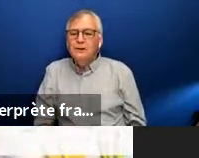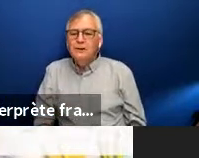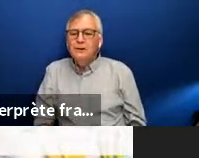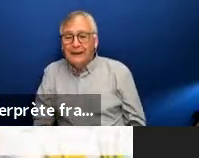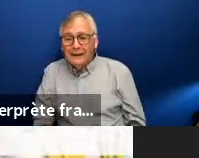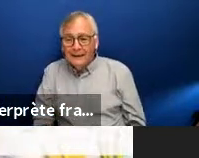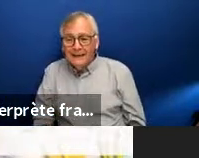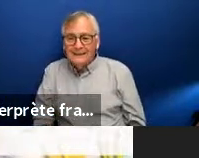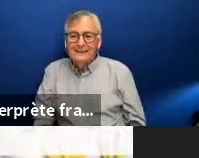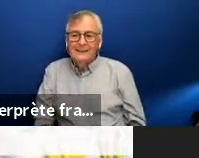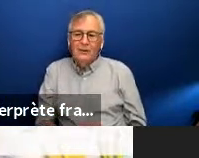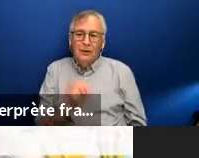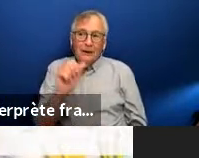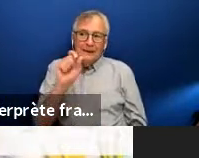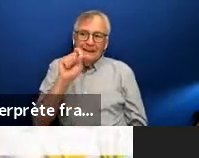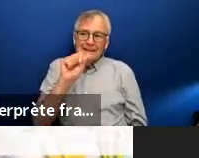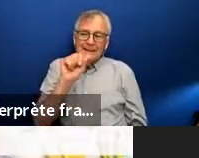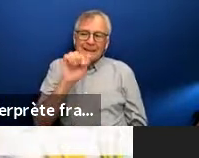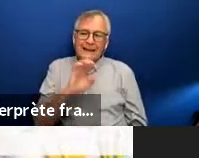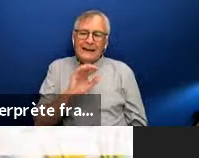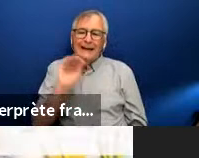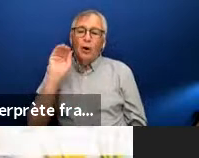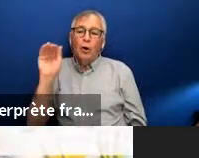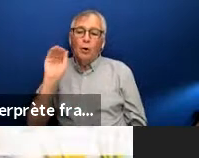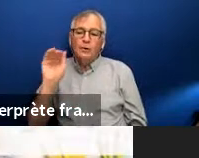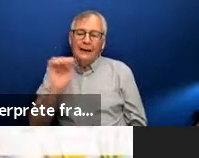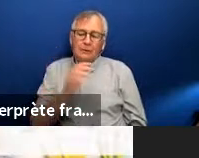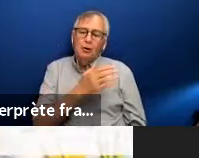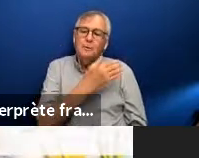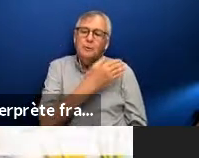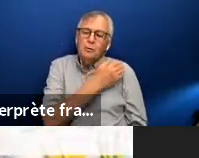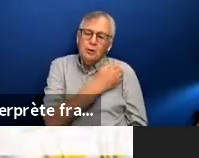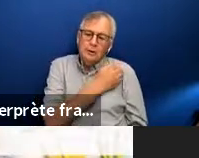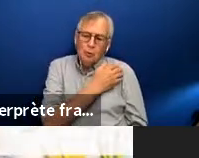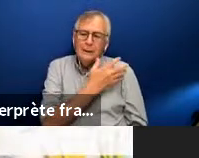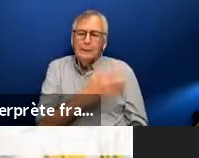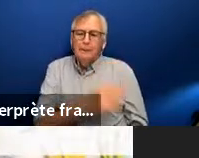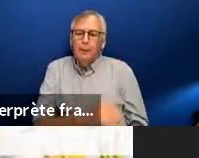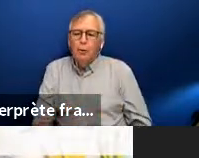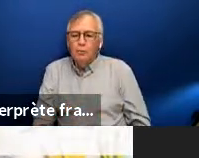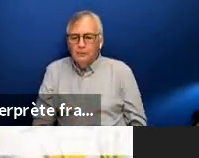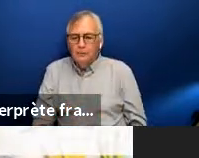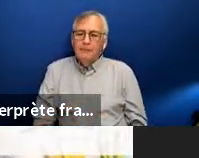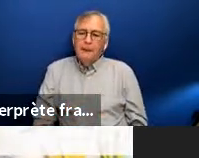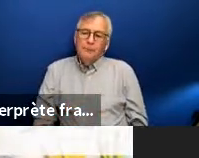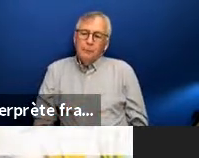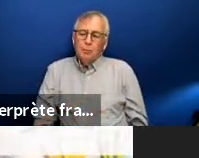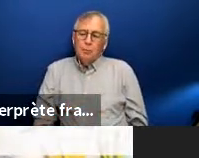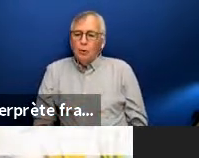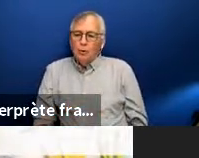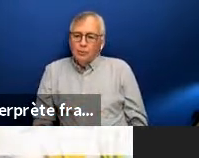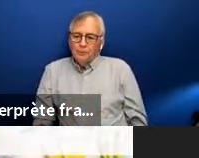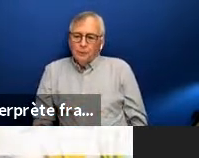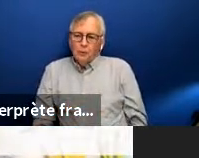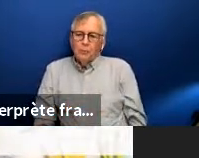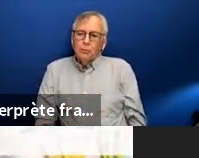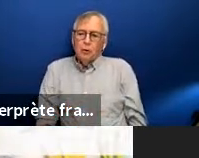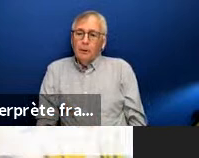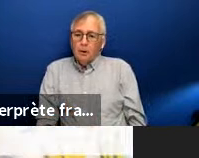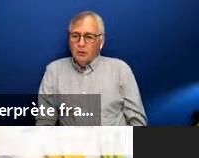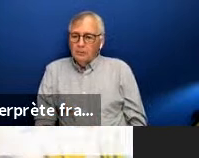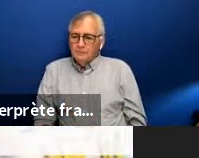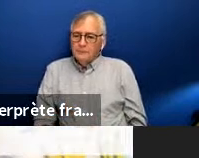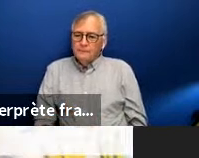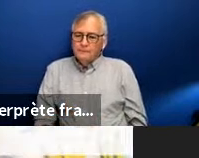Pas obligé de crier, c'est d'essayer qu'elle ait un contact, de lui toucher soit l'épaule ou